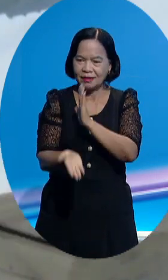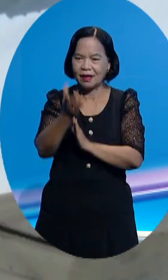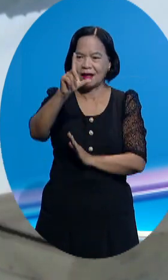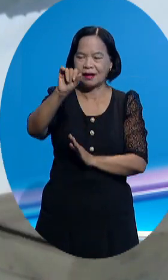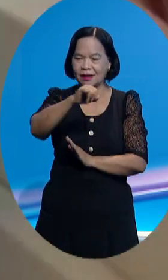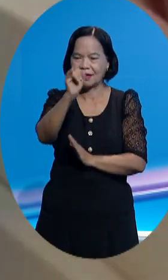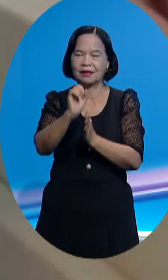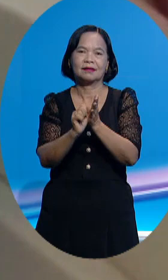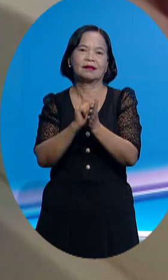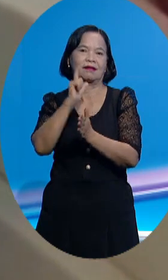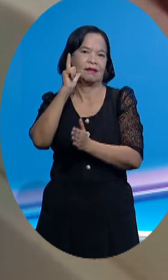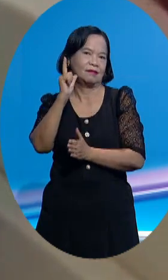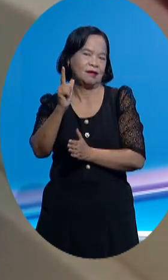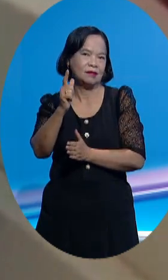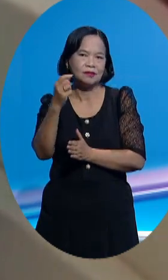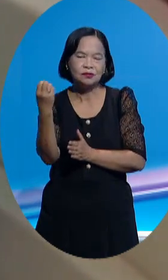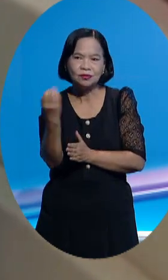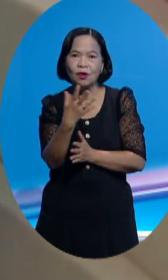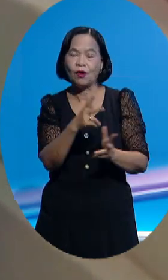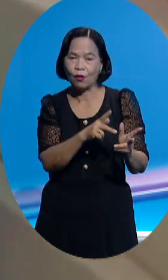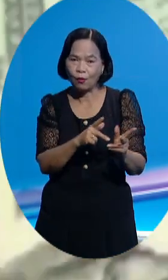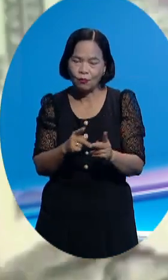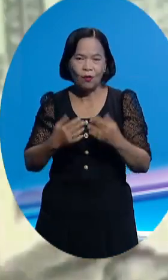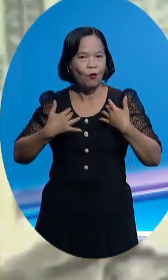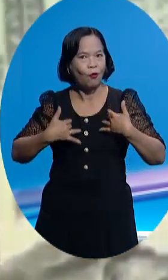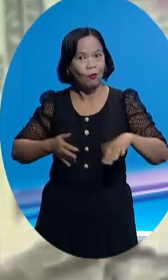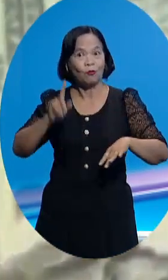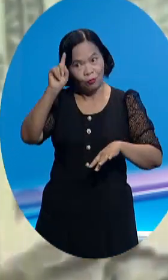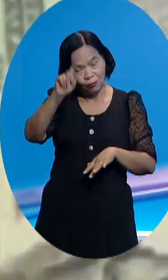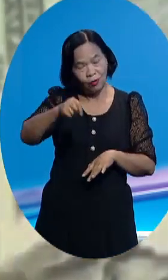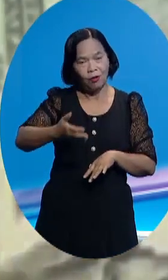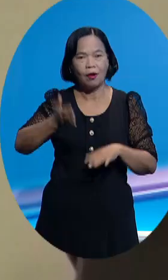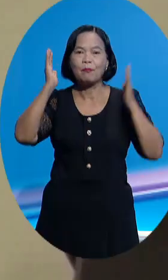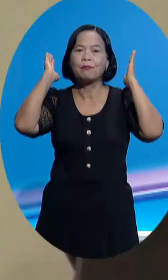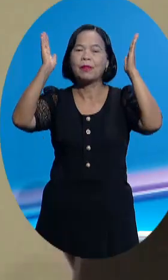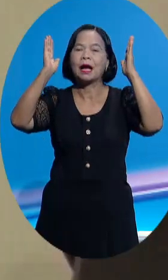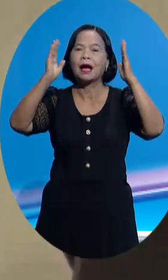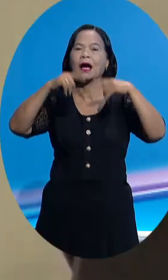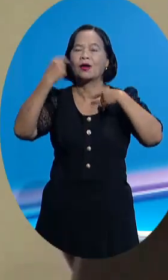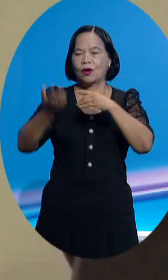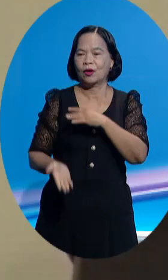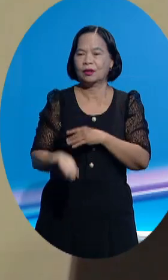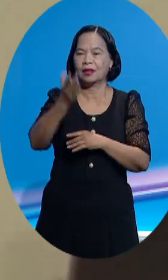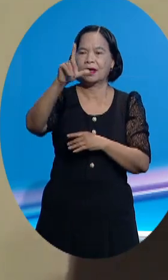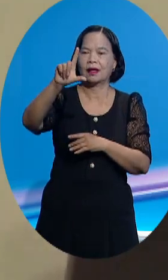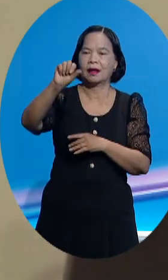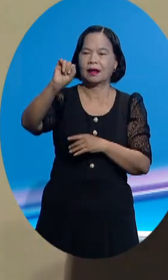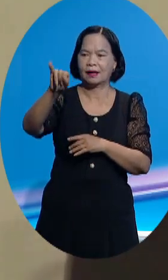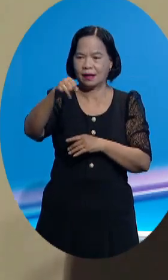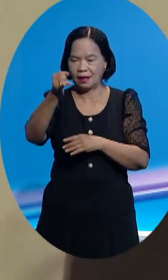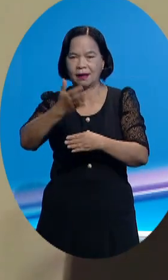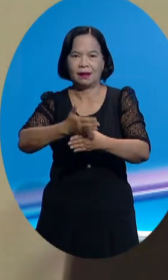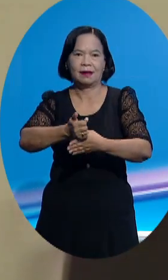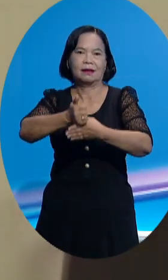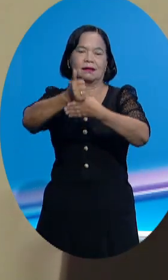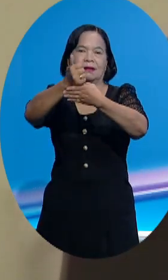vào tháng 7 vừa qua do số liệu kinh tế mạnh và lạm phát vẫn tăng. Bà cũng cho rằng việc tăng lãi suất bổ sung có thể sẽ cần thiết để